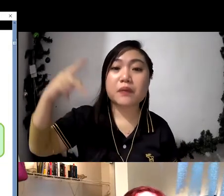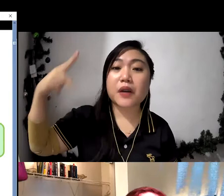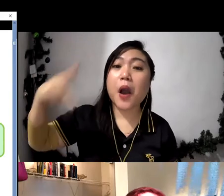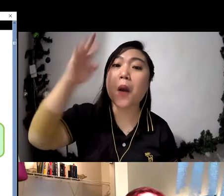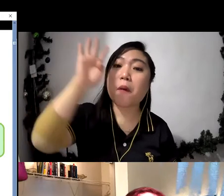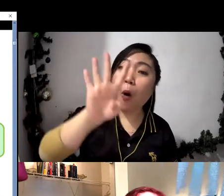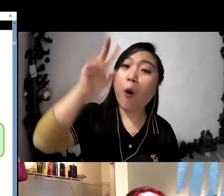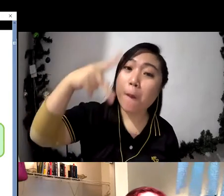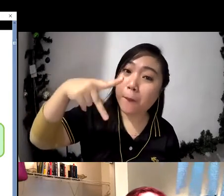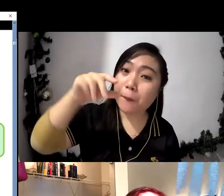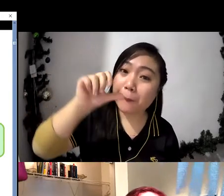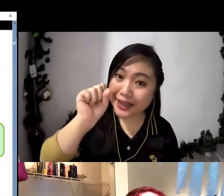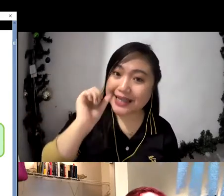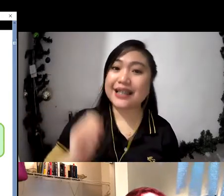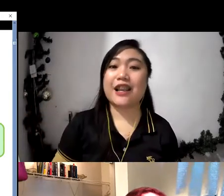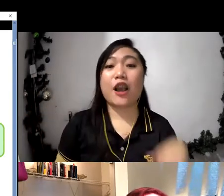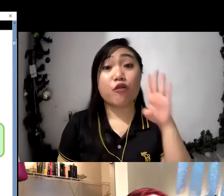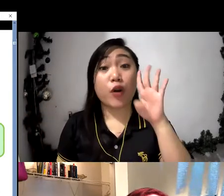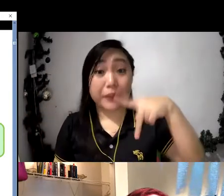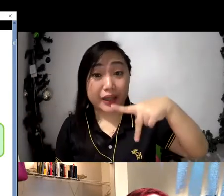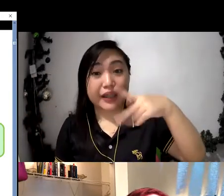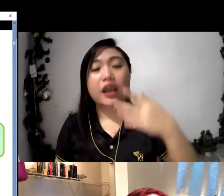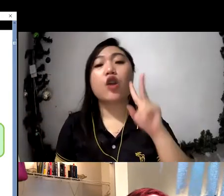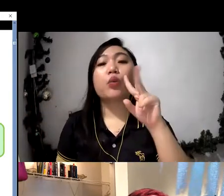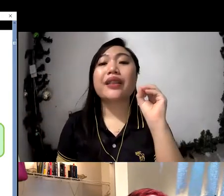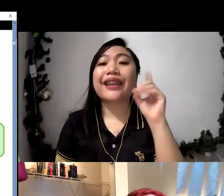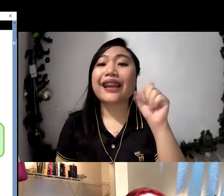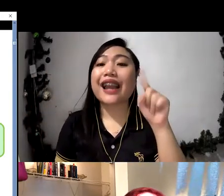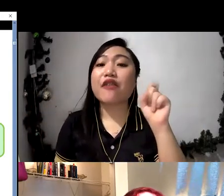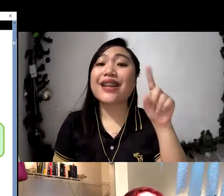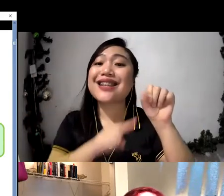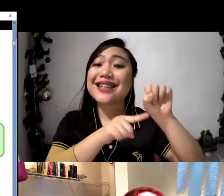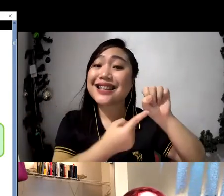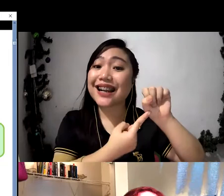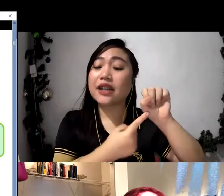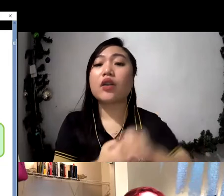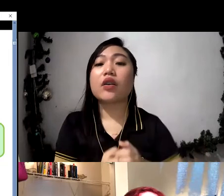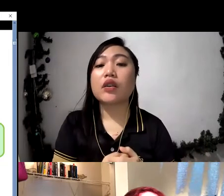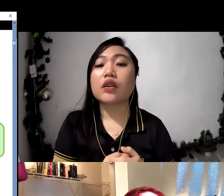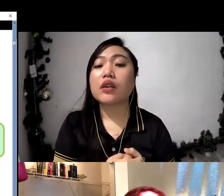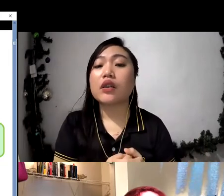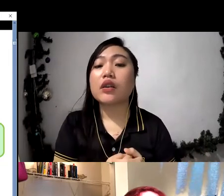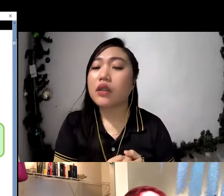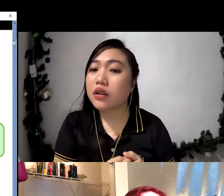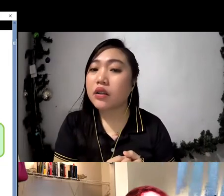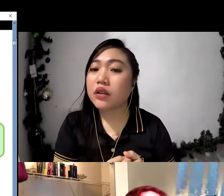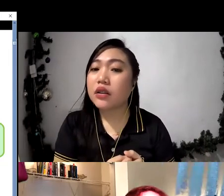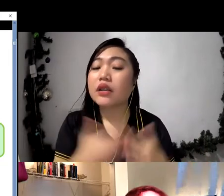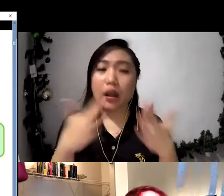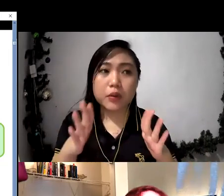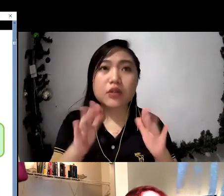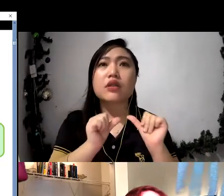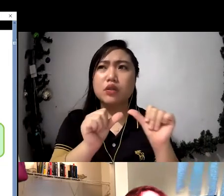4Ps, 2011 po siya, nilabas, ano, nagsimulang lumabas, at talagang sinundan niya, no,